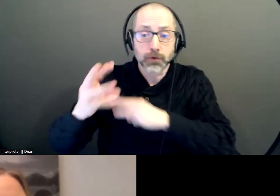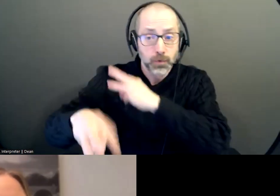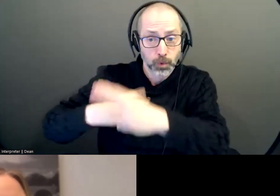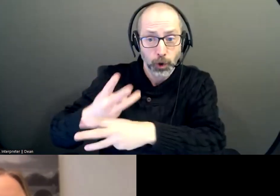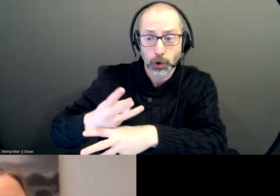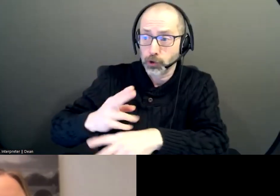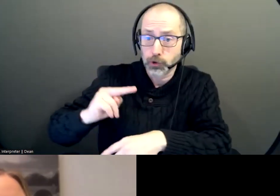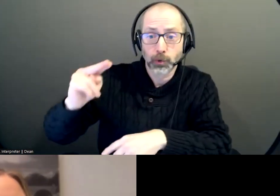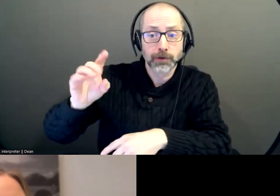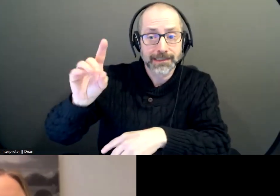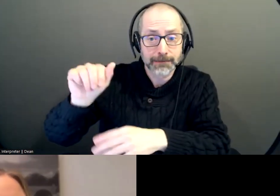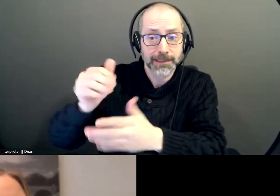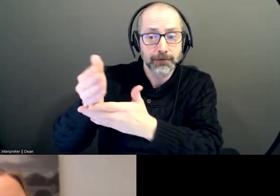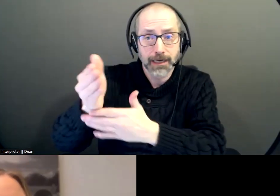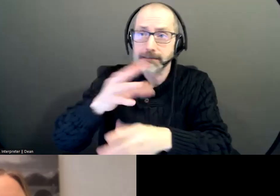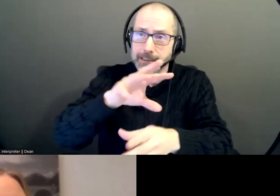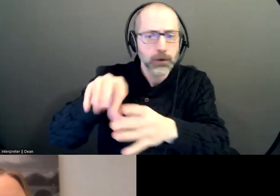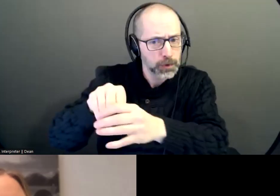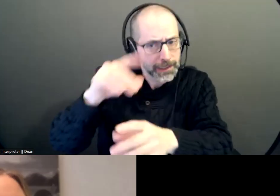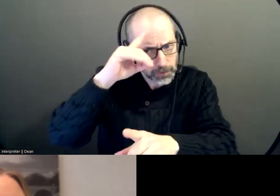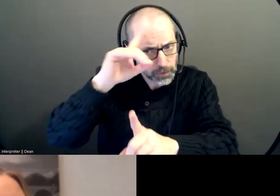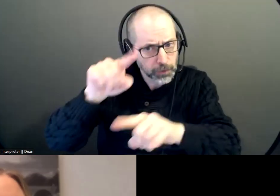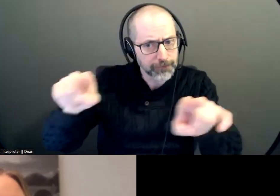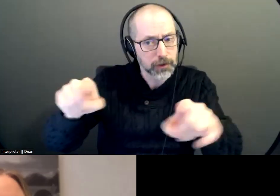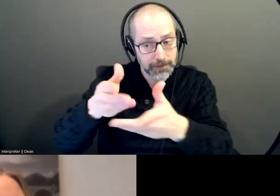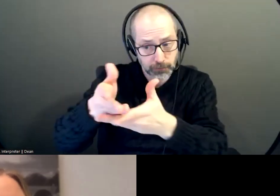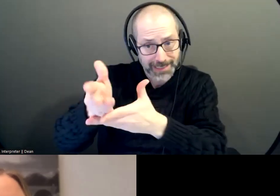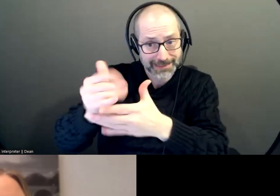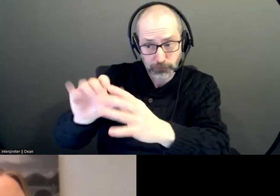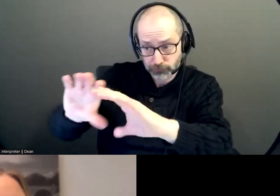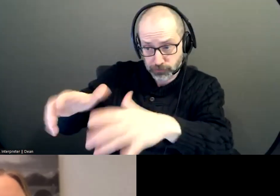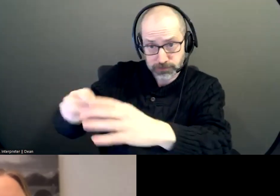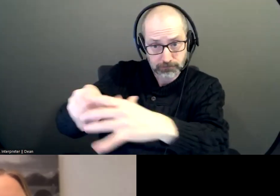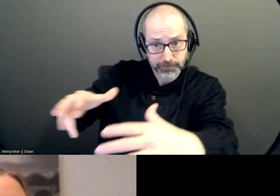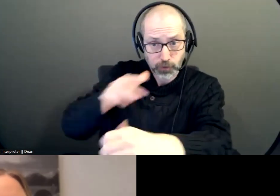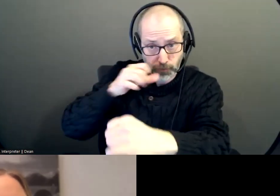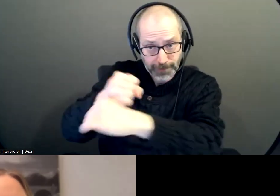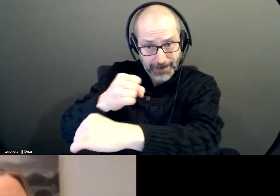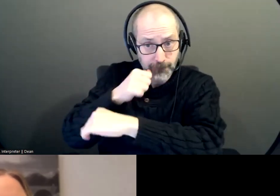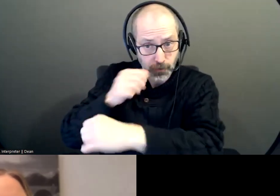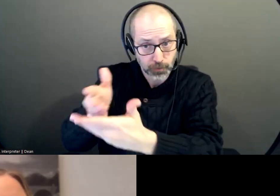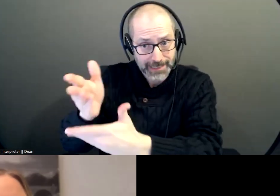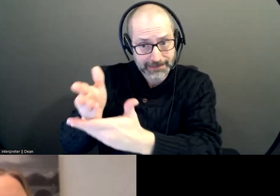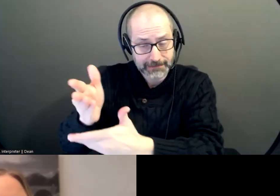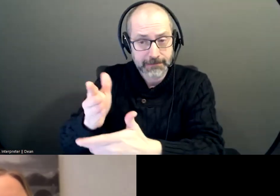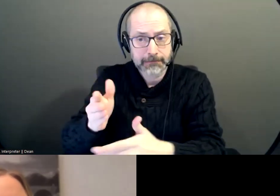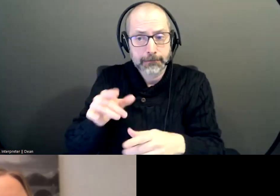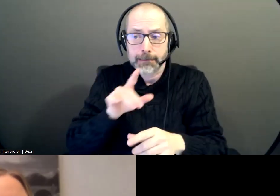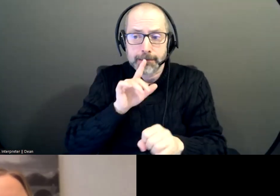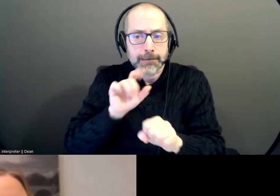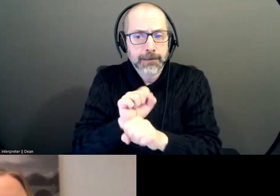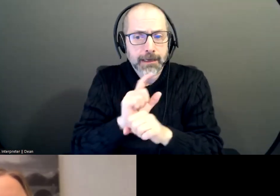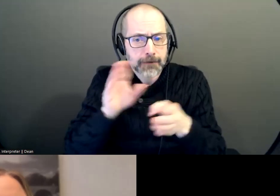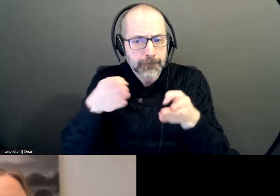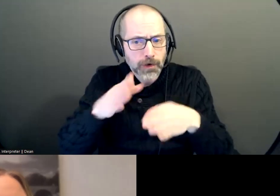would include travailleurs dans les neurodiversity droits donc rights des personnes movements, handicapées et des are mouvements very des kind droits of sont individual très